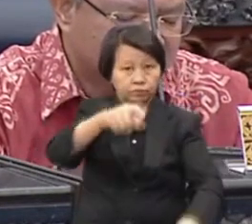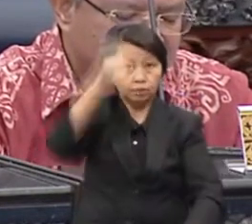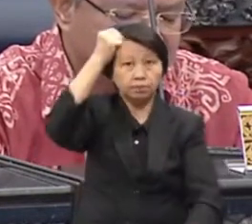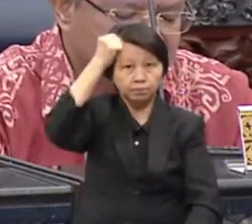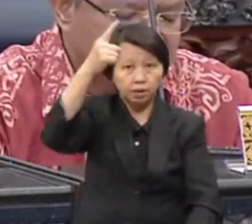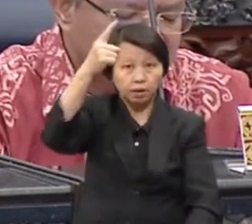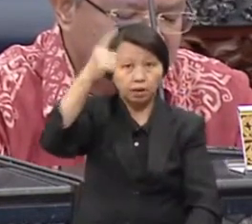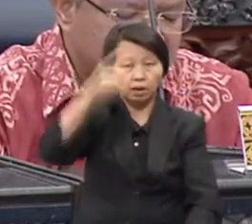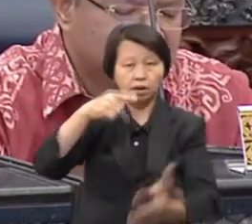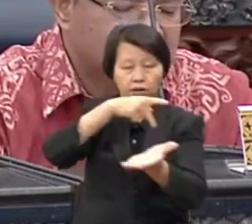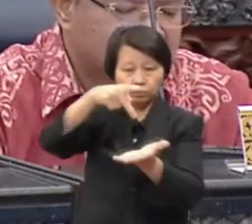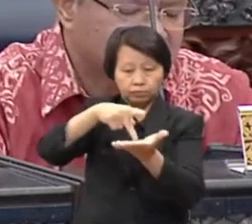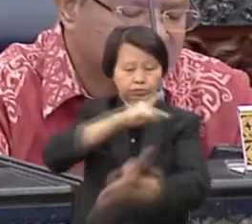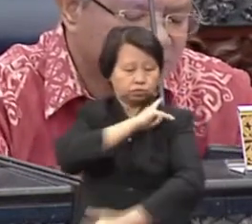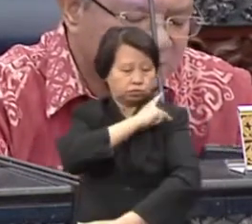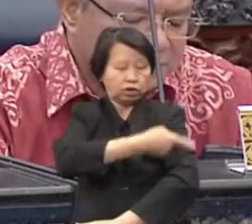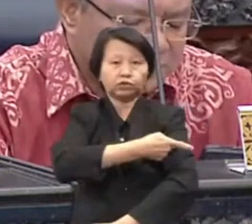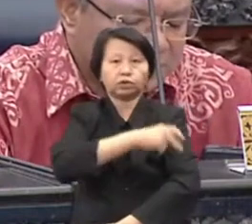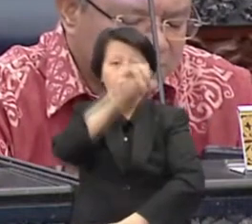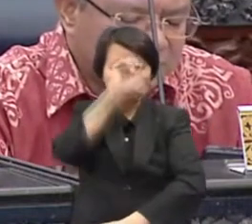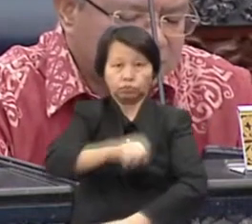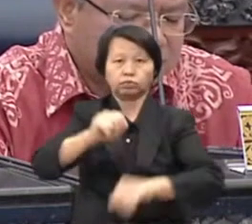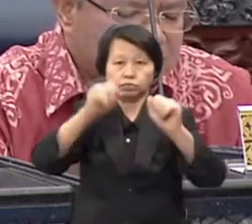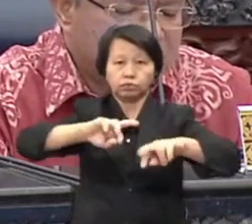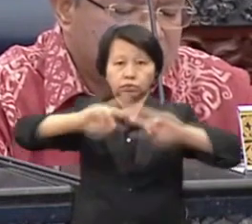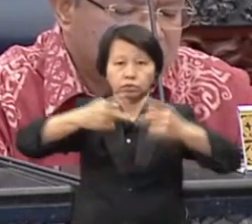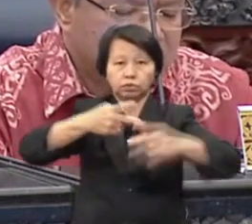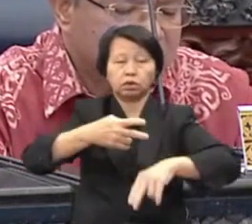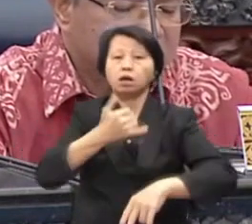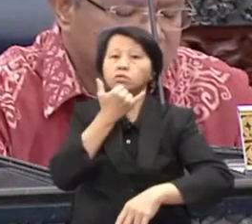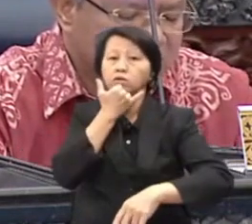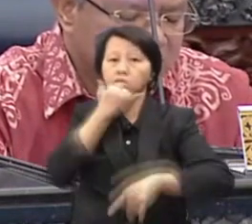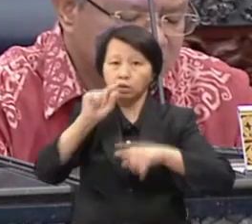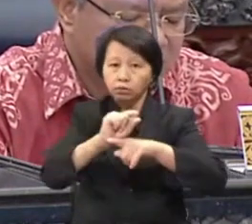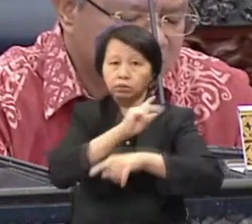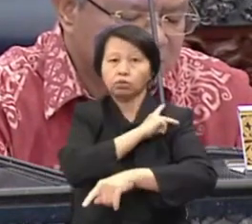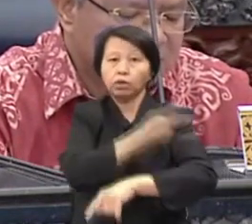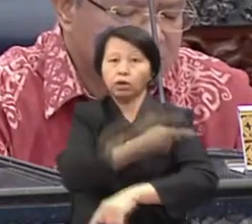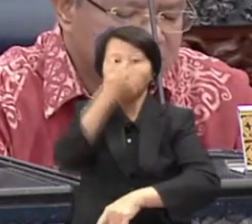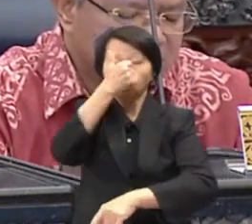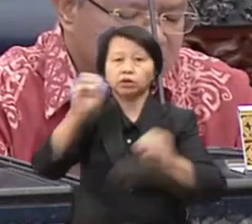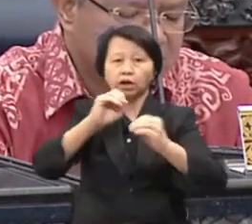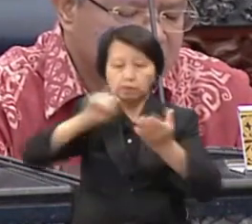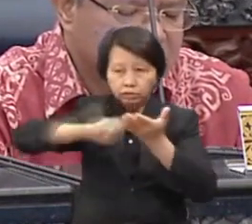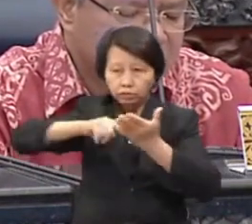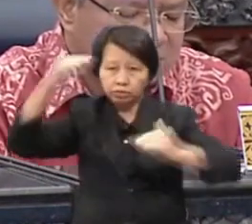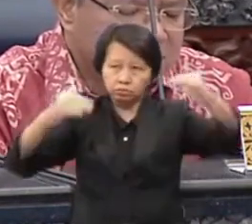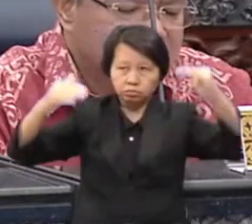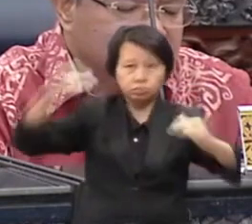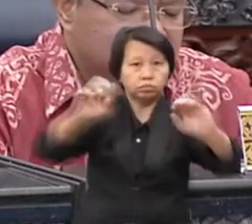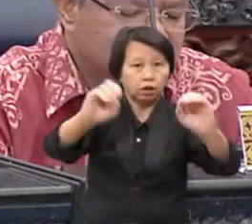paham bahwa pemusatan kuasa boleh meningkatkan risiko salah guna Kuasa karena tidak ada semambang